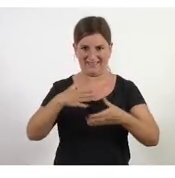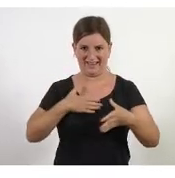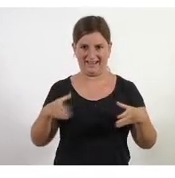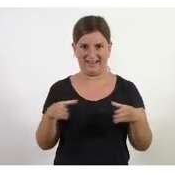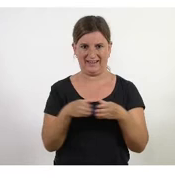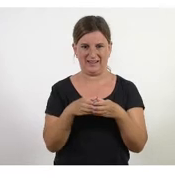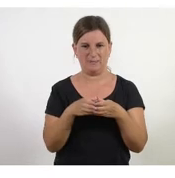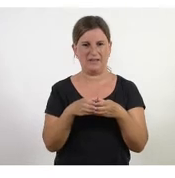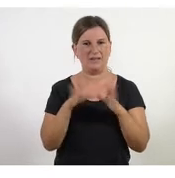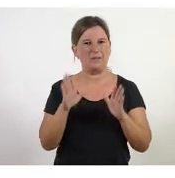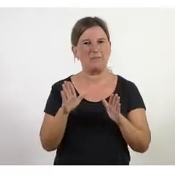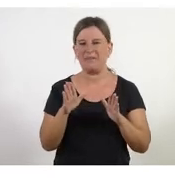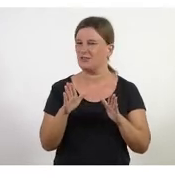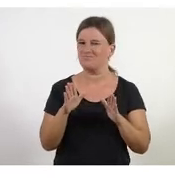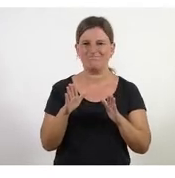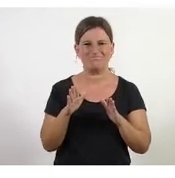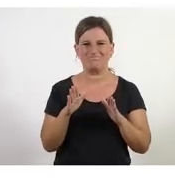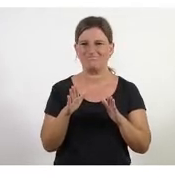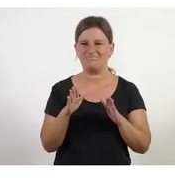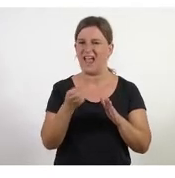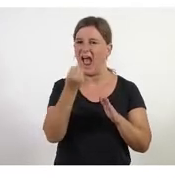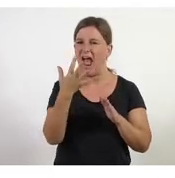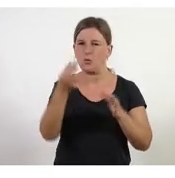no compleixen uns dels requeriments que veurem.